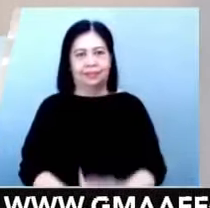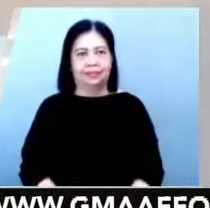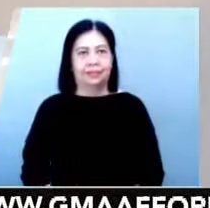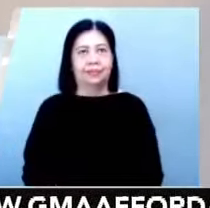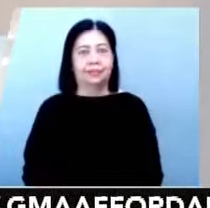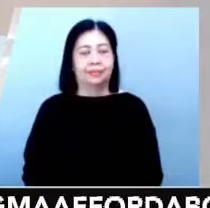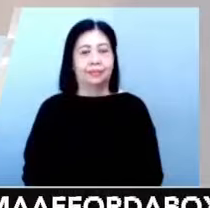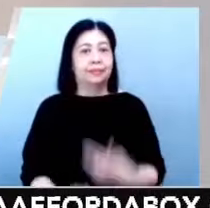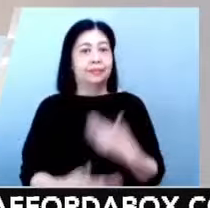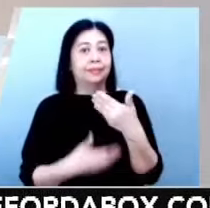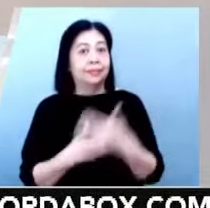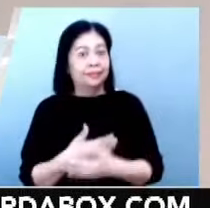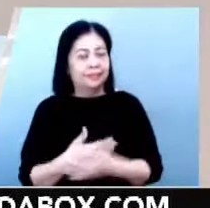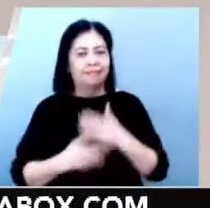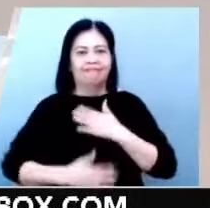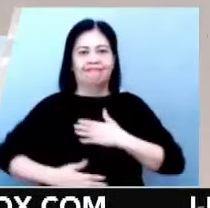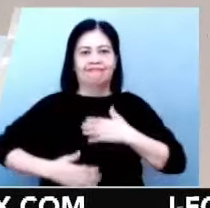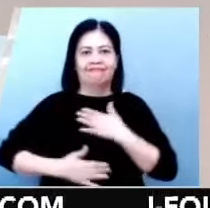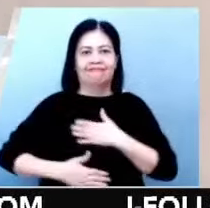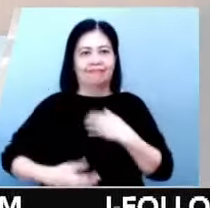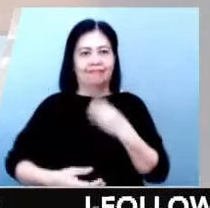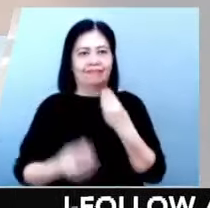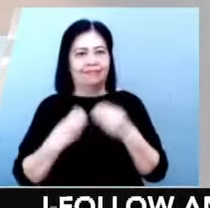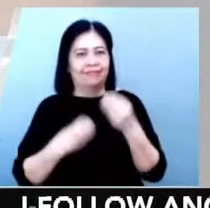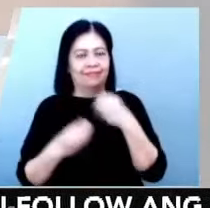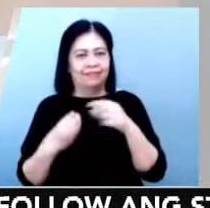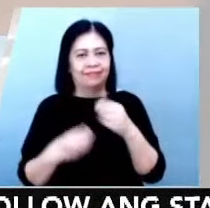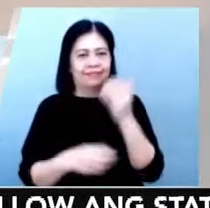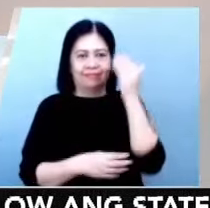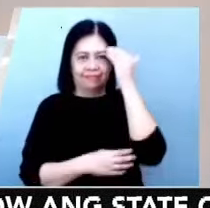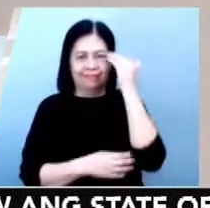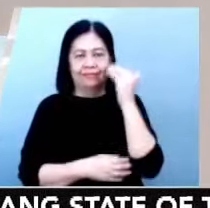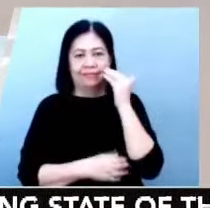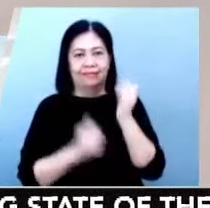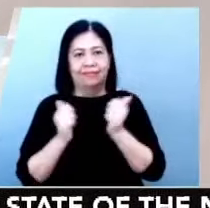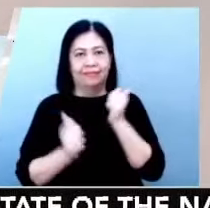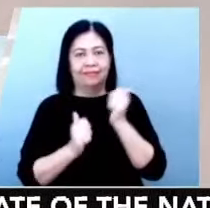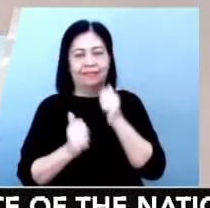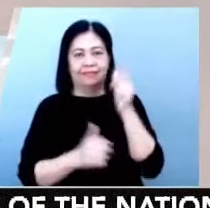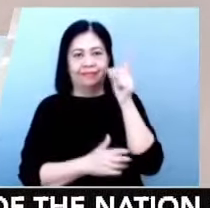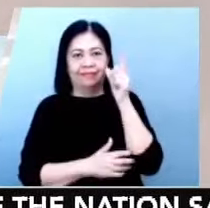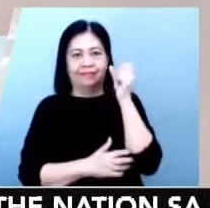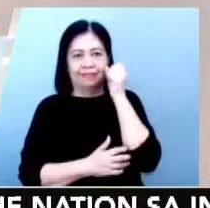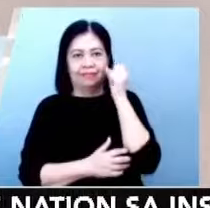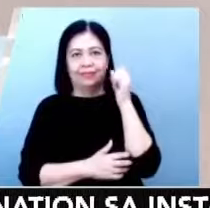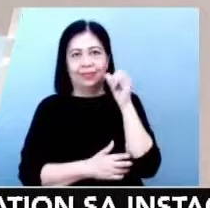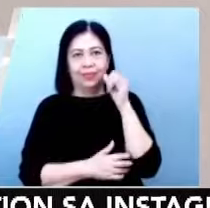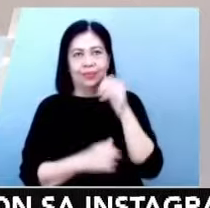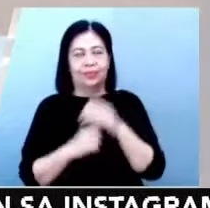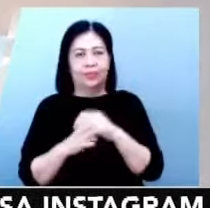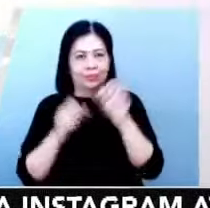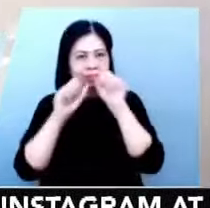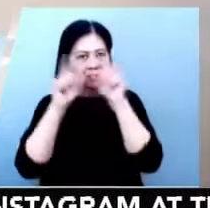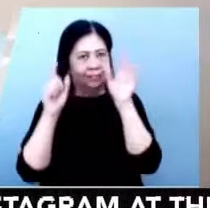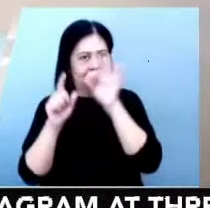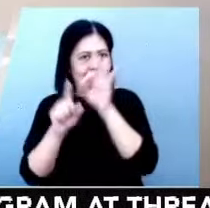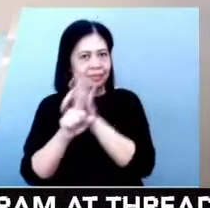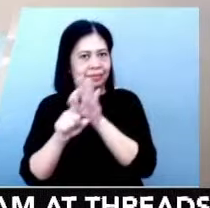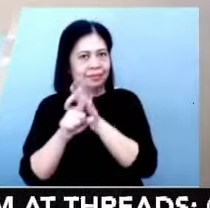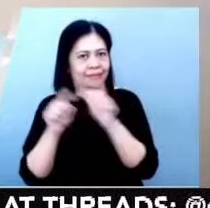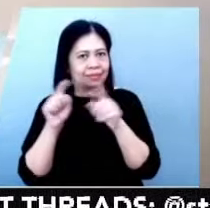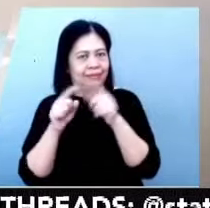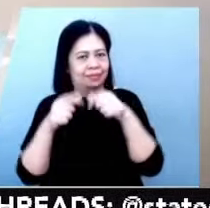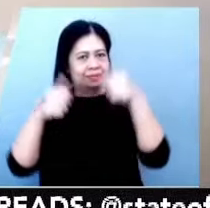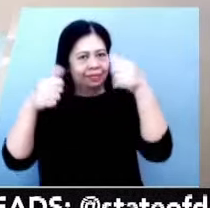Meanwhile, enjoy sa street food ng Pinas ang South Korean actor na si Lee Sang-yeon. Ginulat niya ang Pinoy fans na mag-post ng